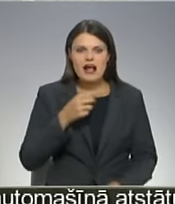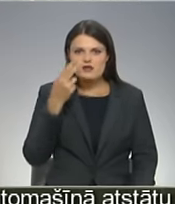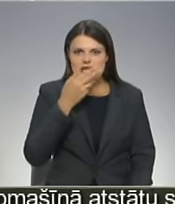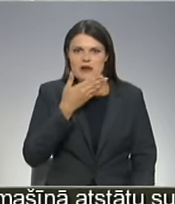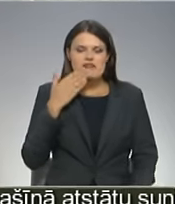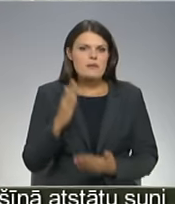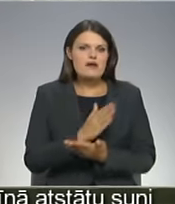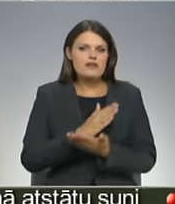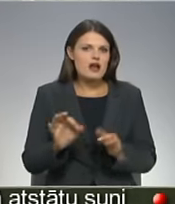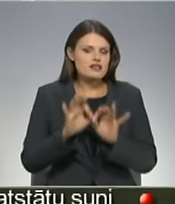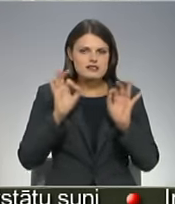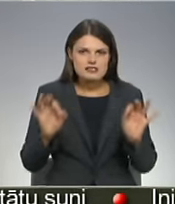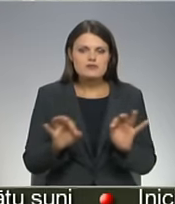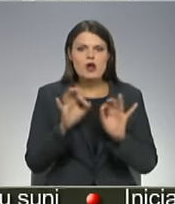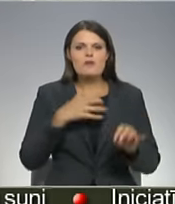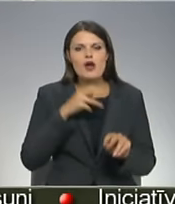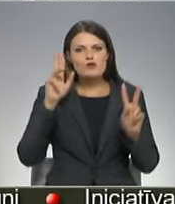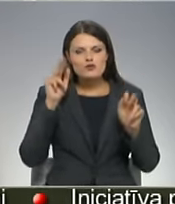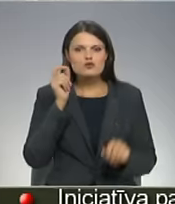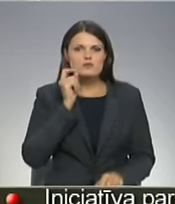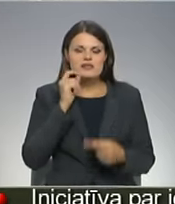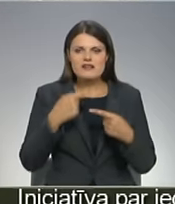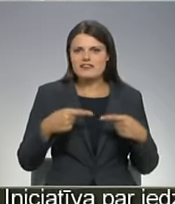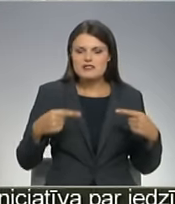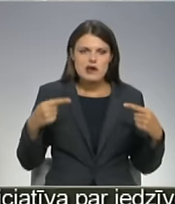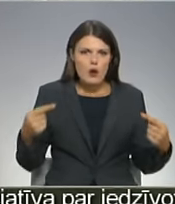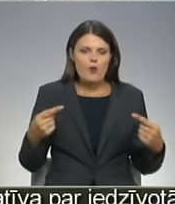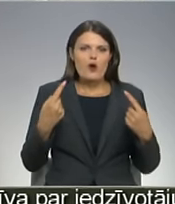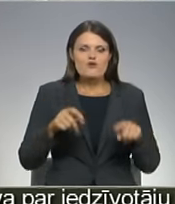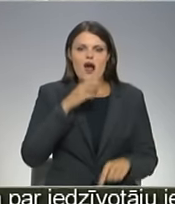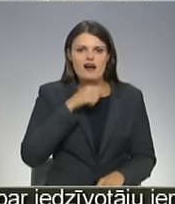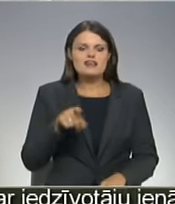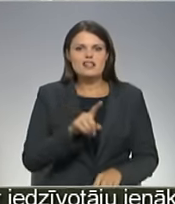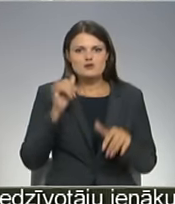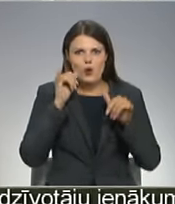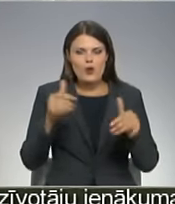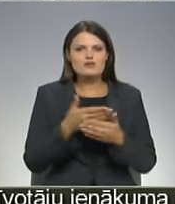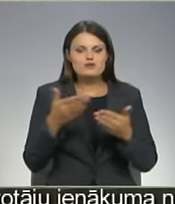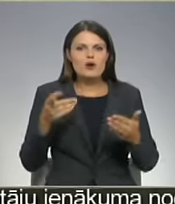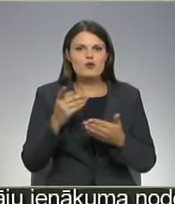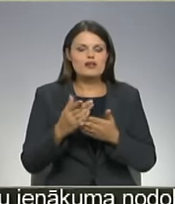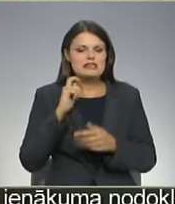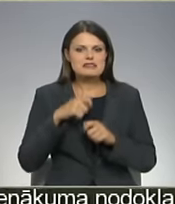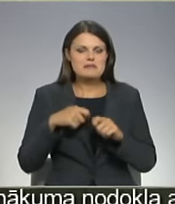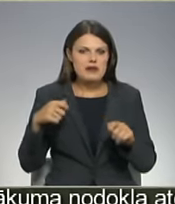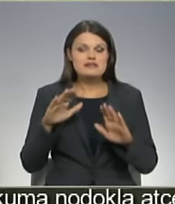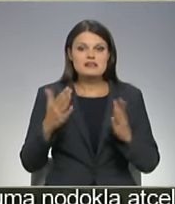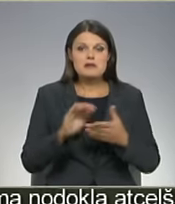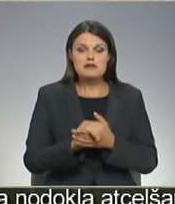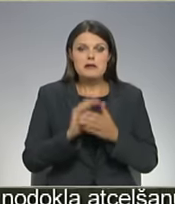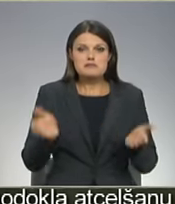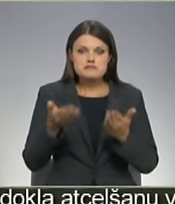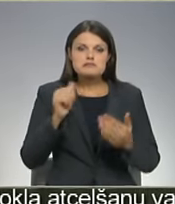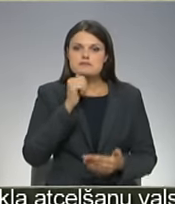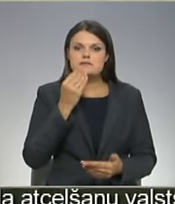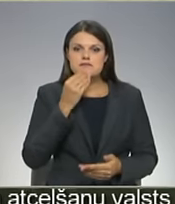nebija nekāds. Sākumā man likās, ka vajag trūšus, bites, viss kaut ko, jo kaza tomēr tas ir lopiņš, pie kur tu esi piesiets. Taču draugi iedrošināti